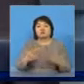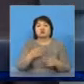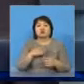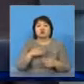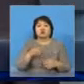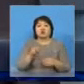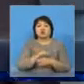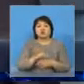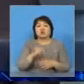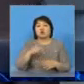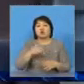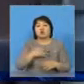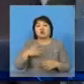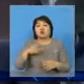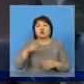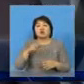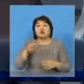лечения легочной гипертензии,